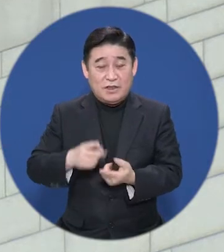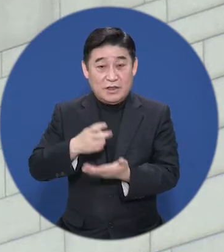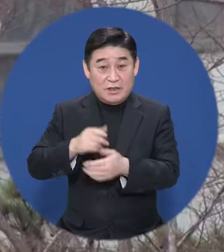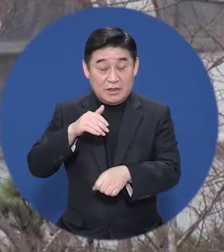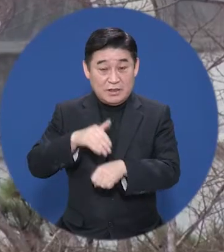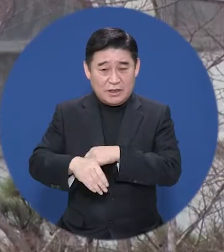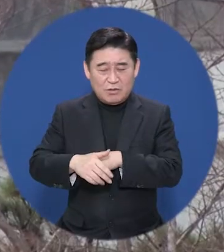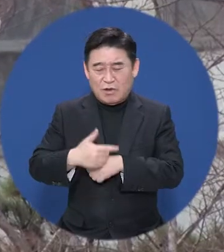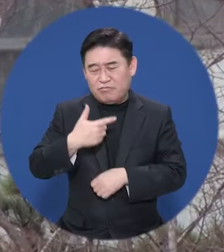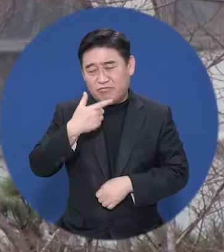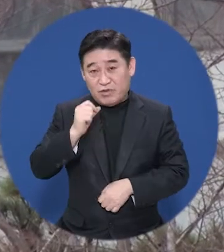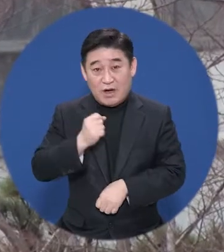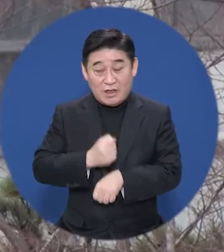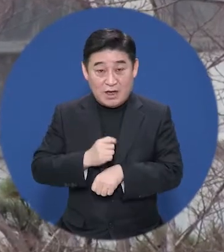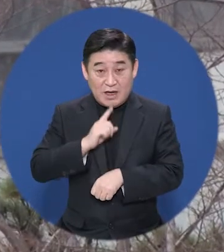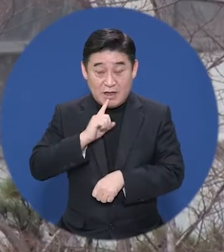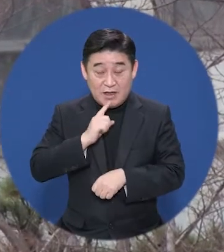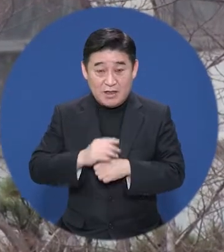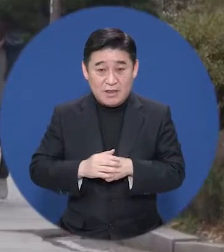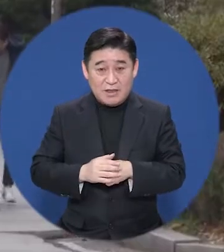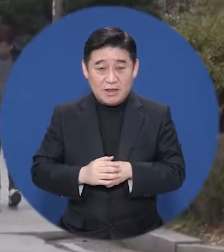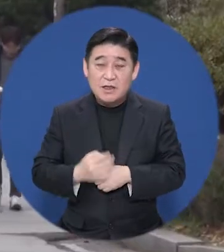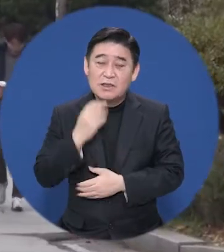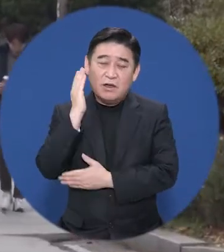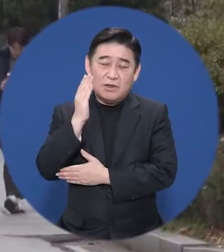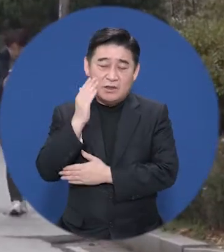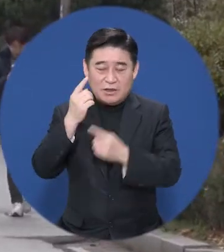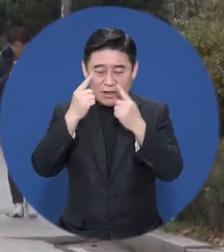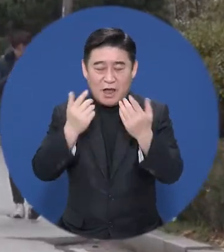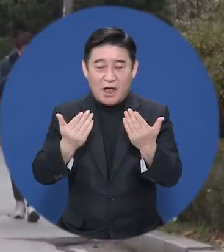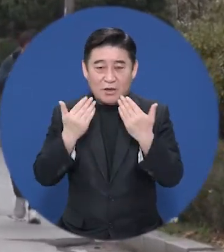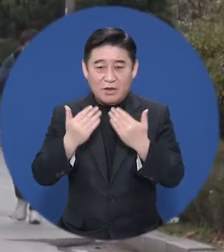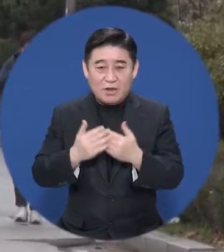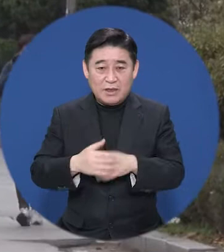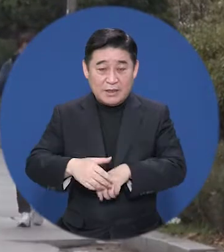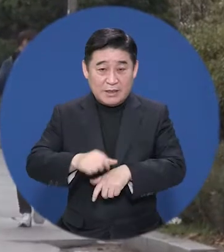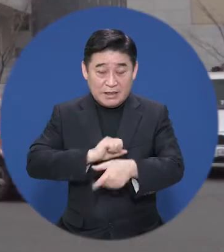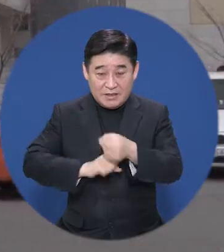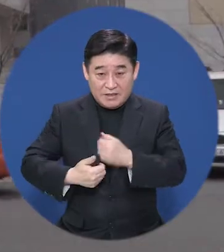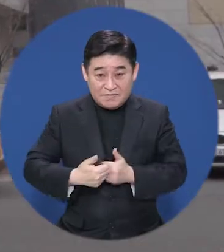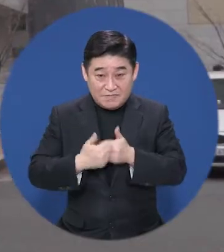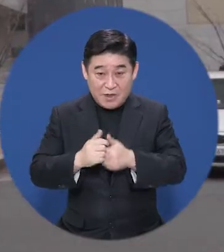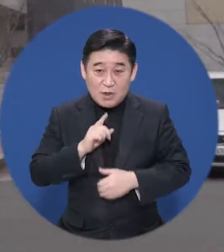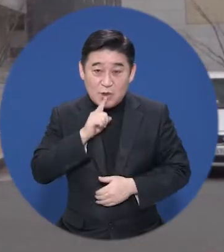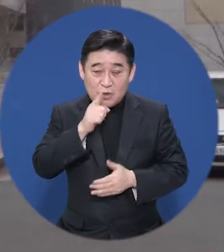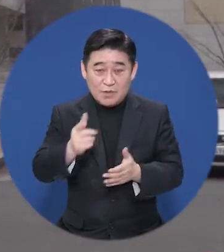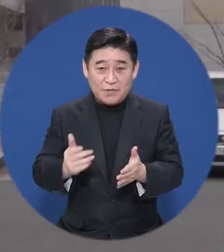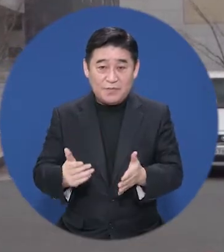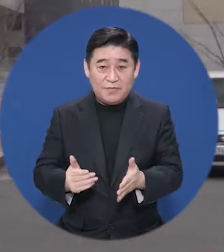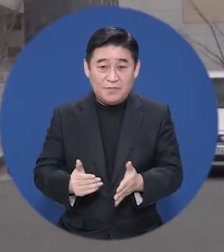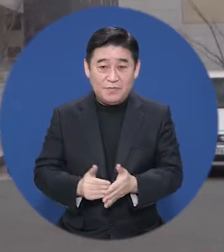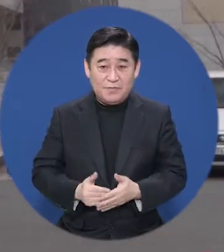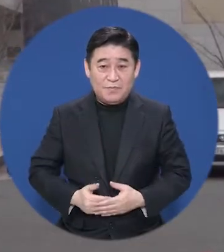제도적 장치가 미비하다고 지적하면서 서울시립대학교의 적극적인 대응을 주문했습니다.